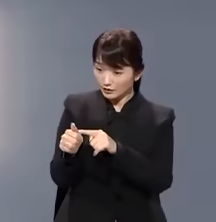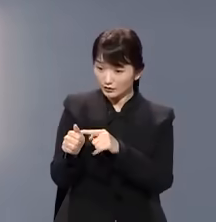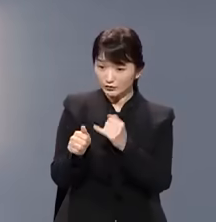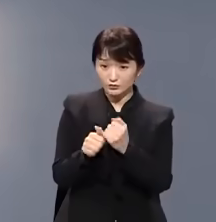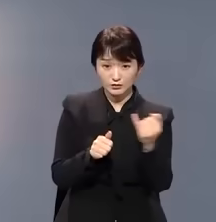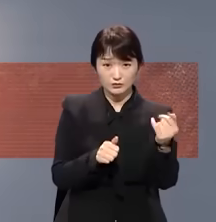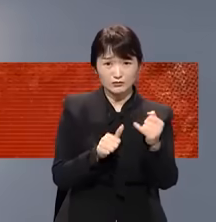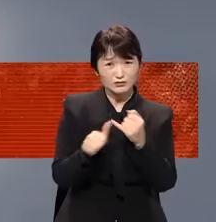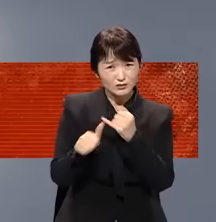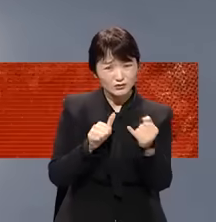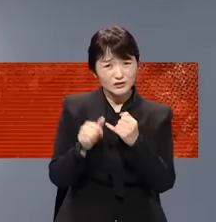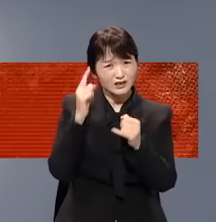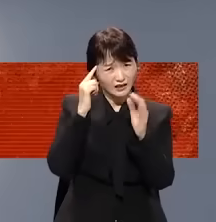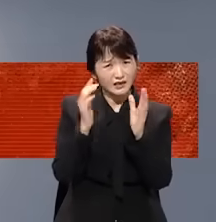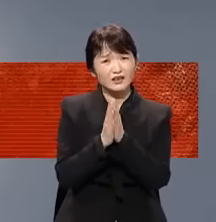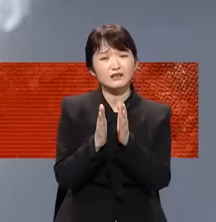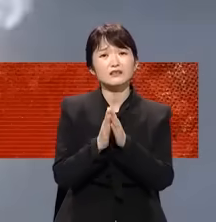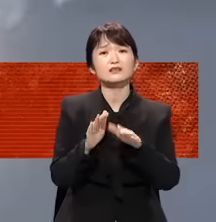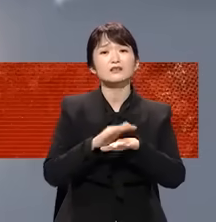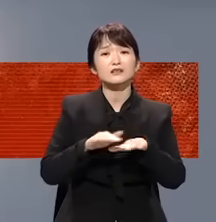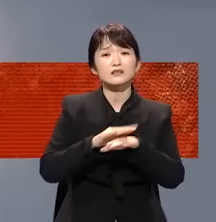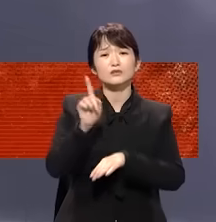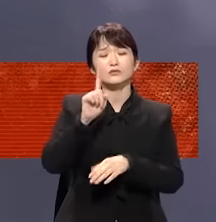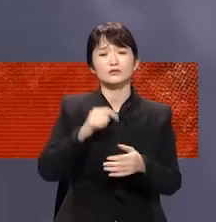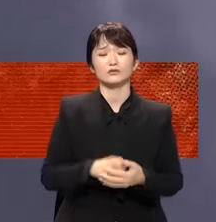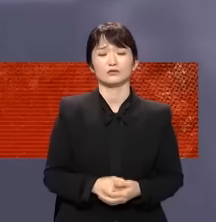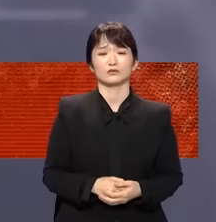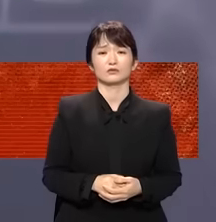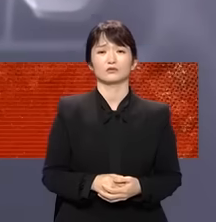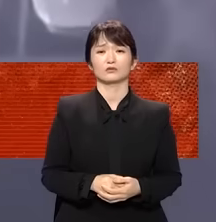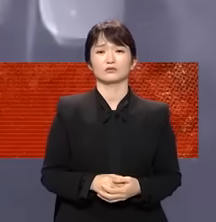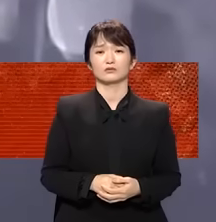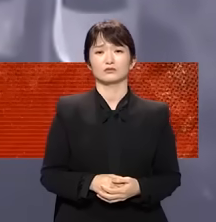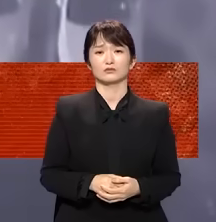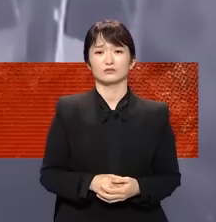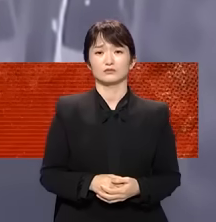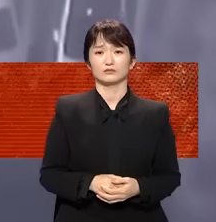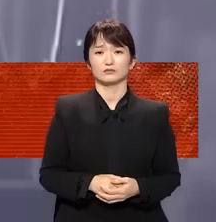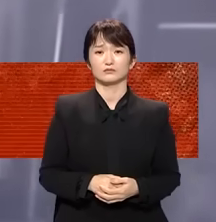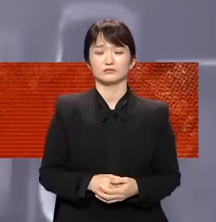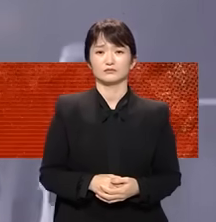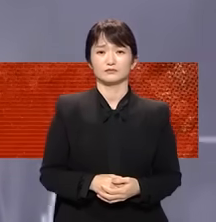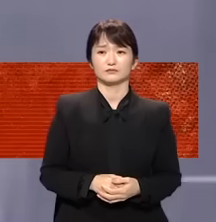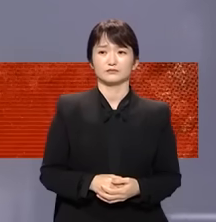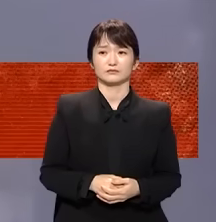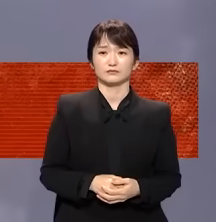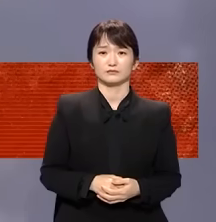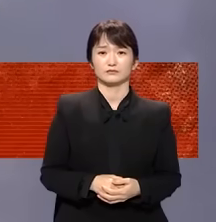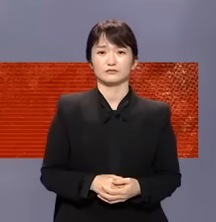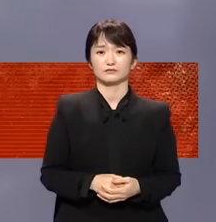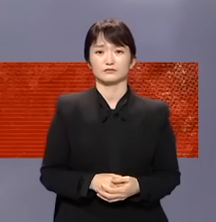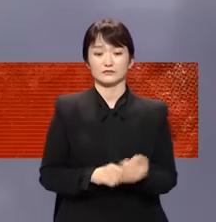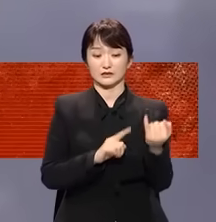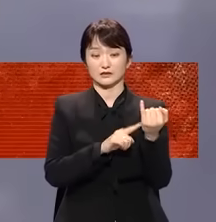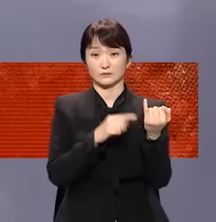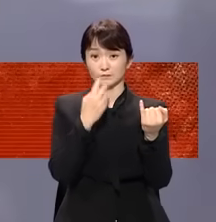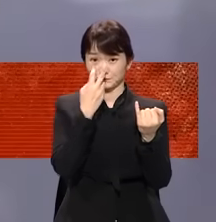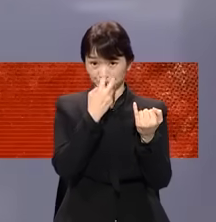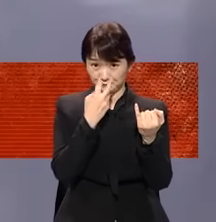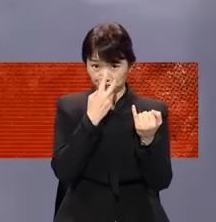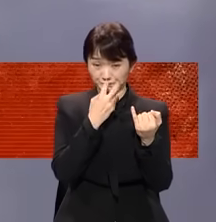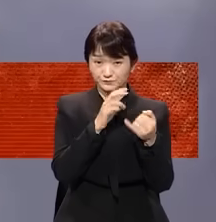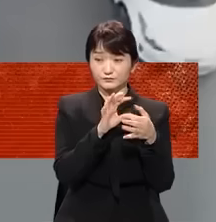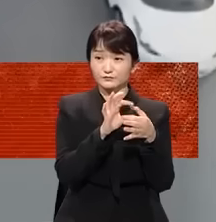어 그 알아서 하든가 왜 이게 뭡니까 소장님 아네 그렇습니다 이제이 여성 뭐 조사를 통해서는